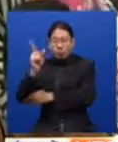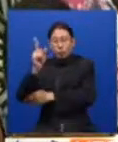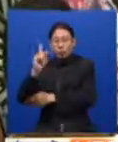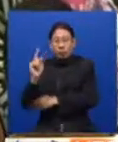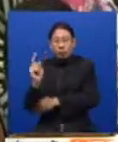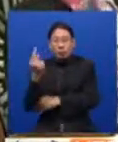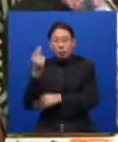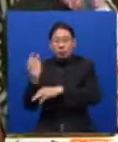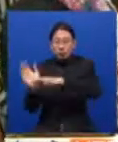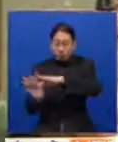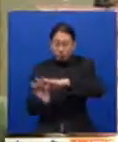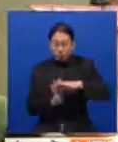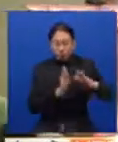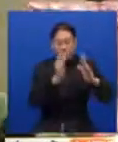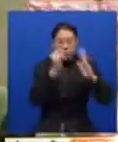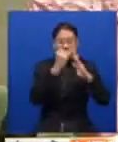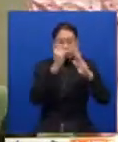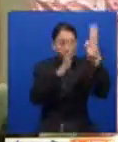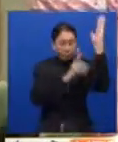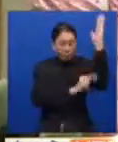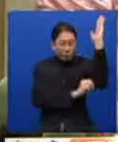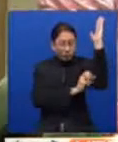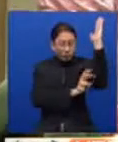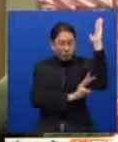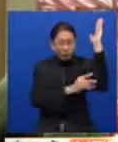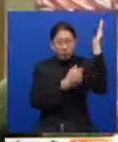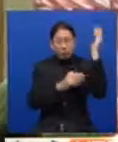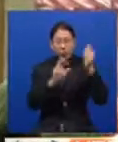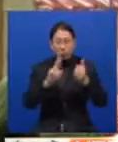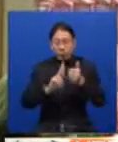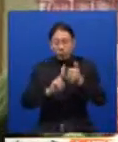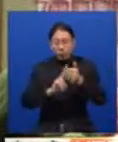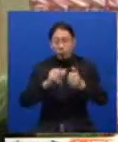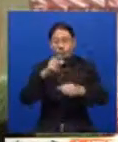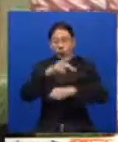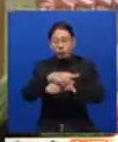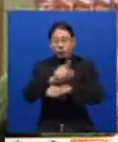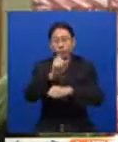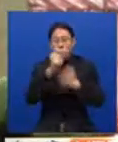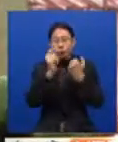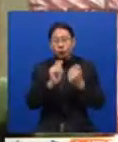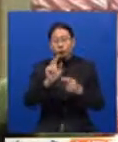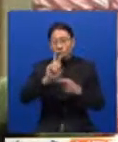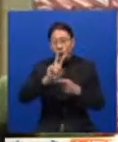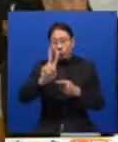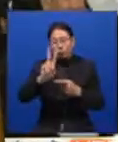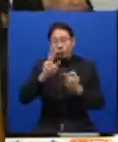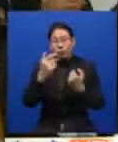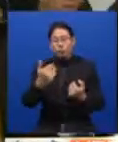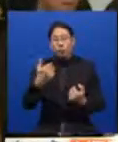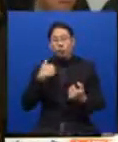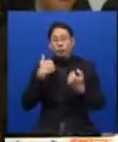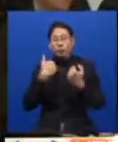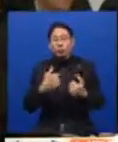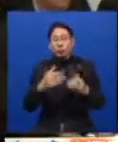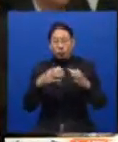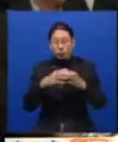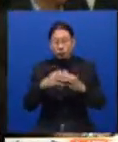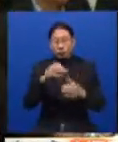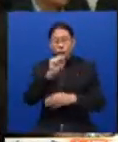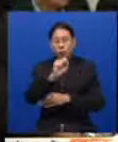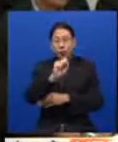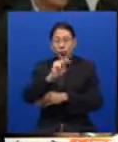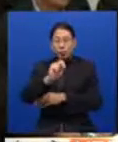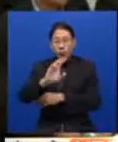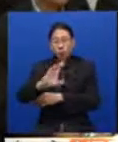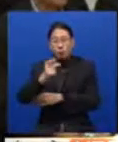จังหวัดนราธิวาสนายพีระศักดิ์พอจิตรองประธานสภานิติบัญญัติแห่งชาติคนที่ 2พร้อมกับคณะสมาชิกสวม